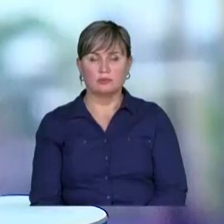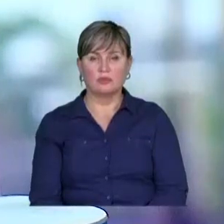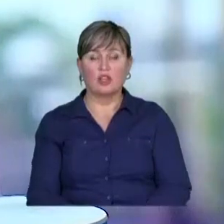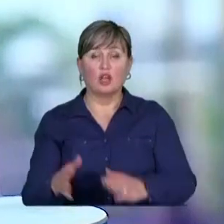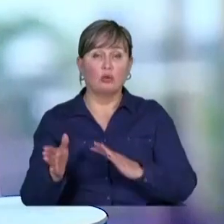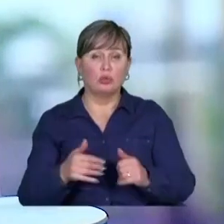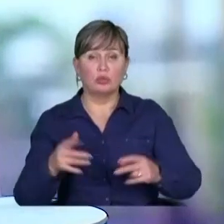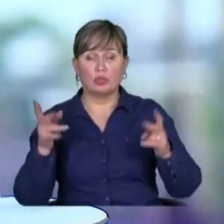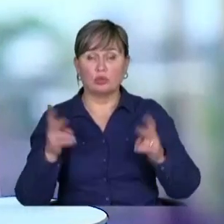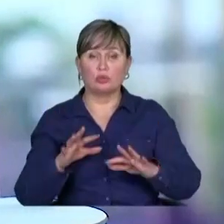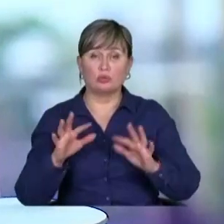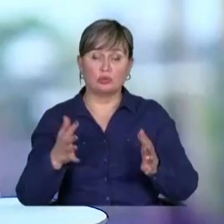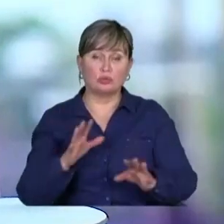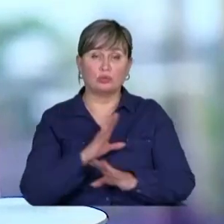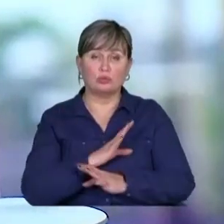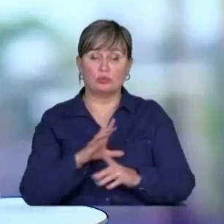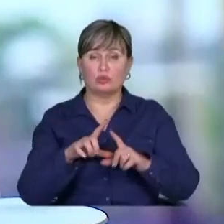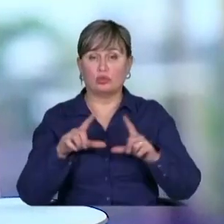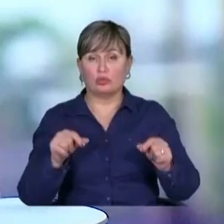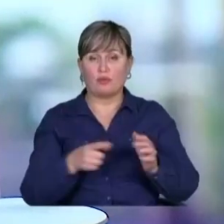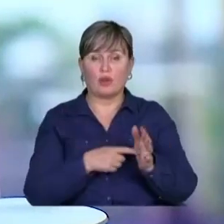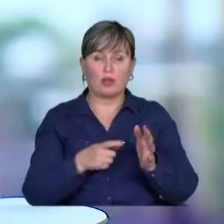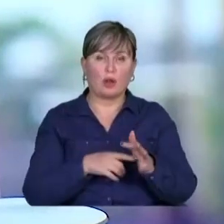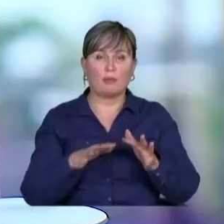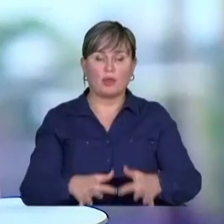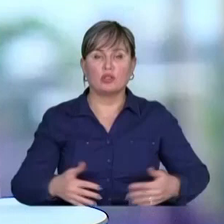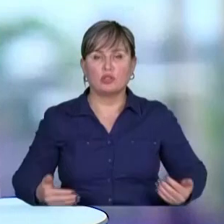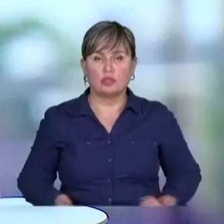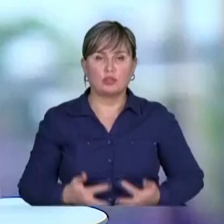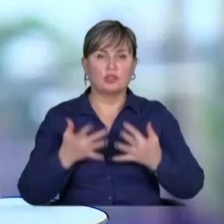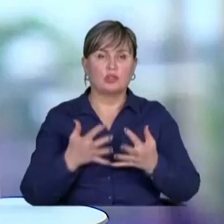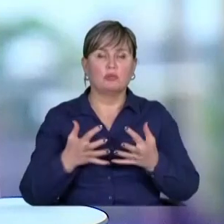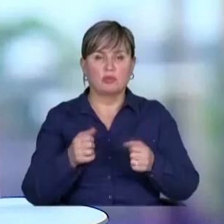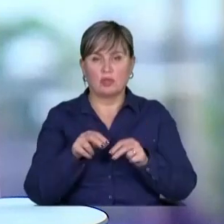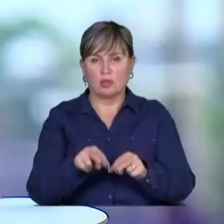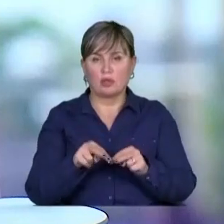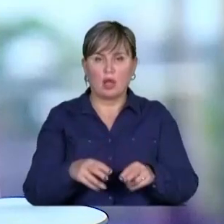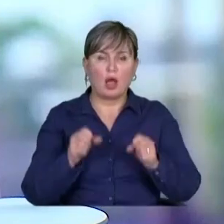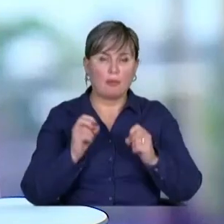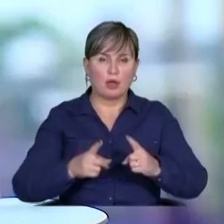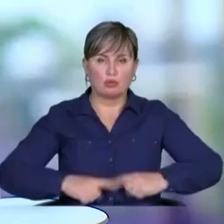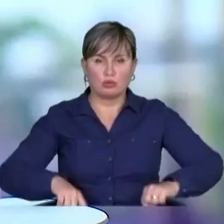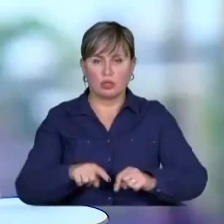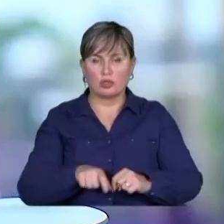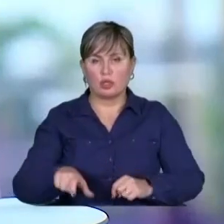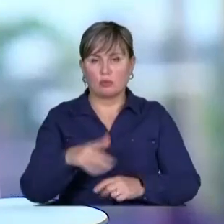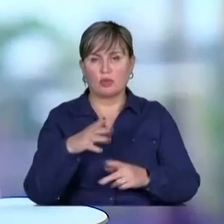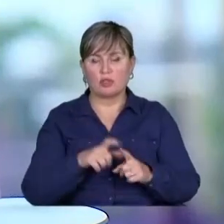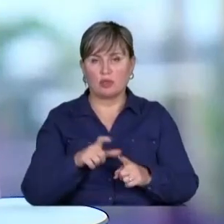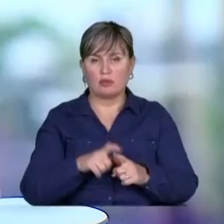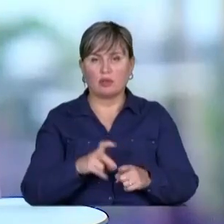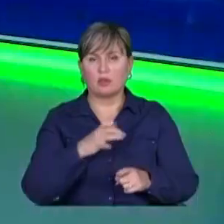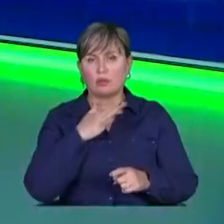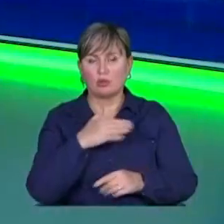После трагического инцидента с гибелью школьника в Караганде местные жители требуют взять на контроль опасные участки дорог. По их словам, на